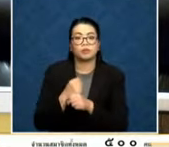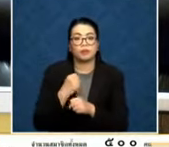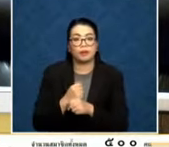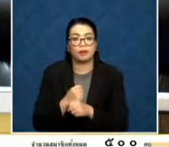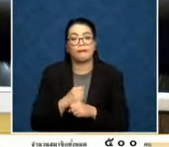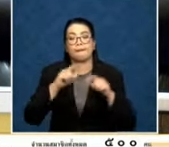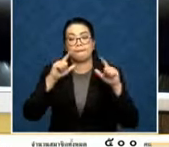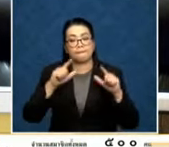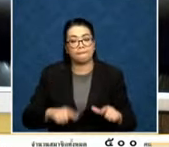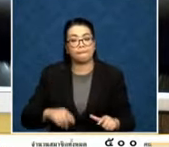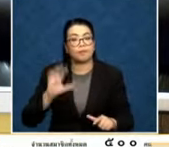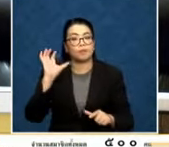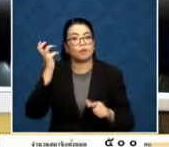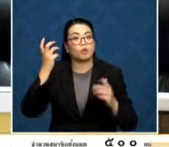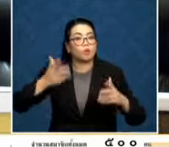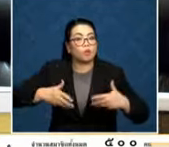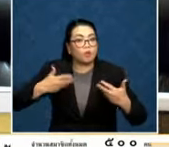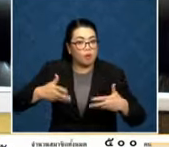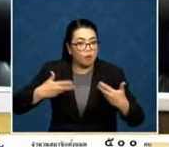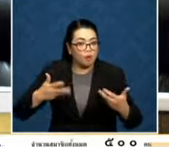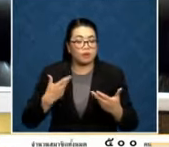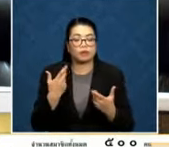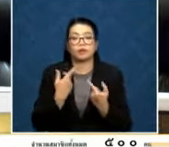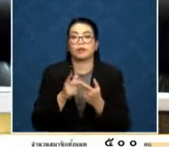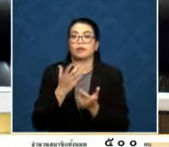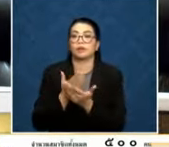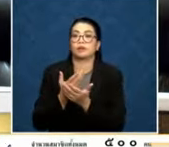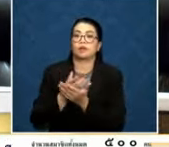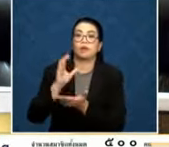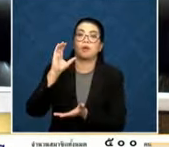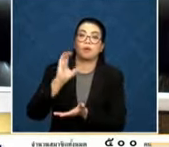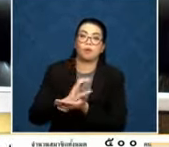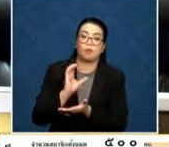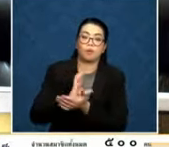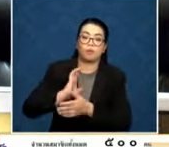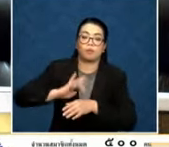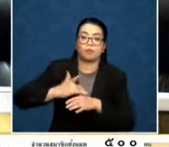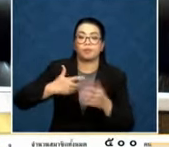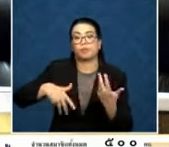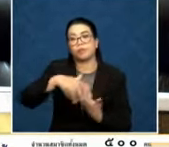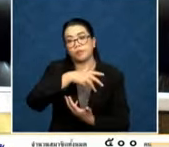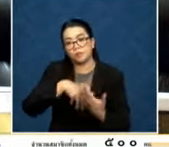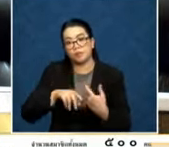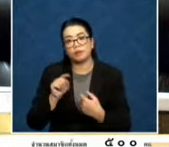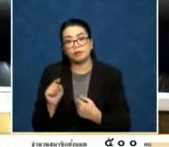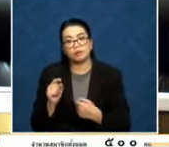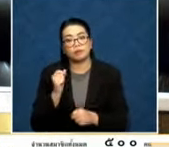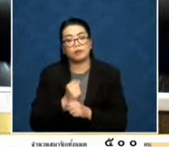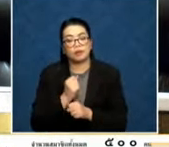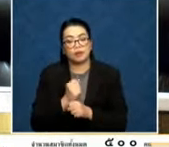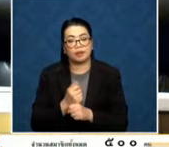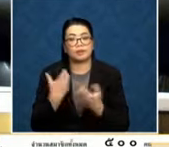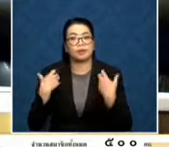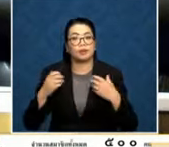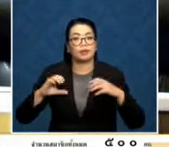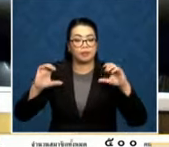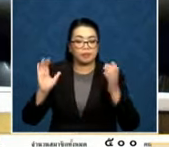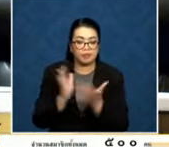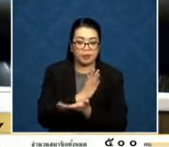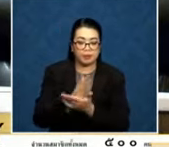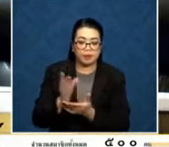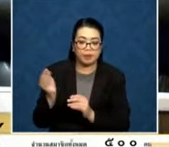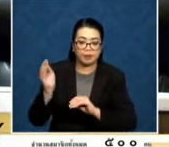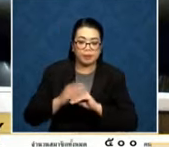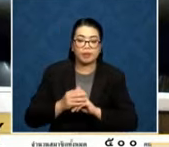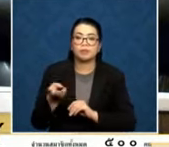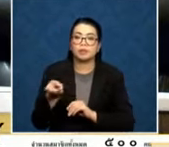ให้ลดโลกร้อนสิ่งต่างๆเหล่าเนี้ยแต่งบประมาณที่เราจัดสรรเรื่องสภาพแวดล้อมเนี่ยประเทศไทยเราเนี่ยนะครับรัฐบาลได้จัดสรรเพิ่มมาเพียง